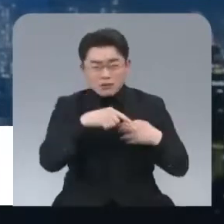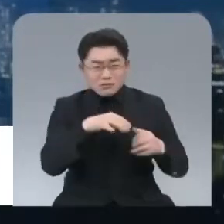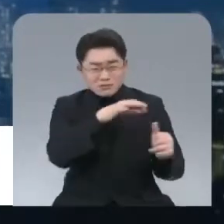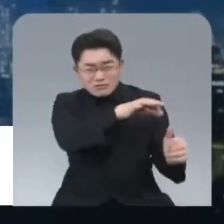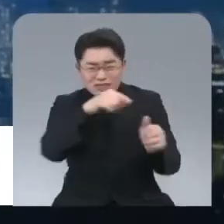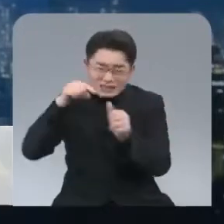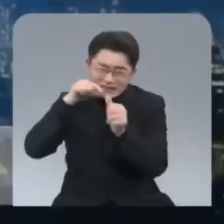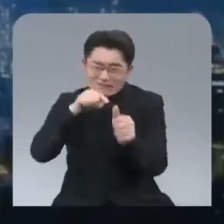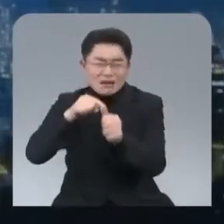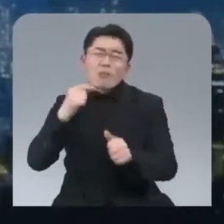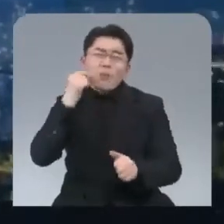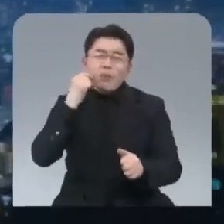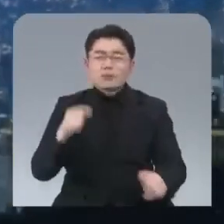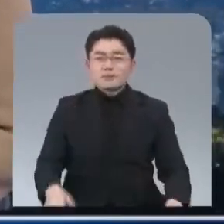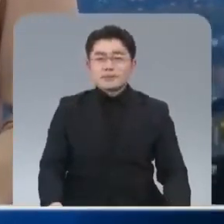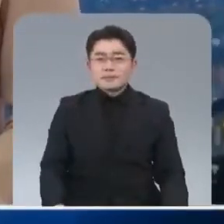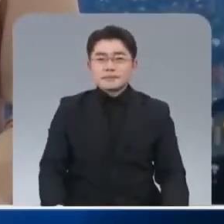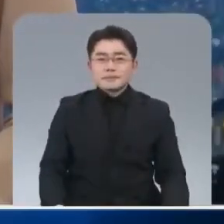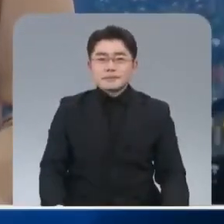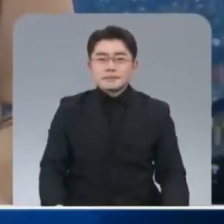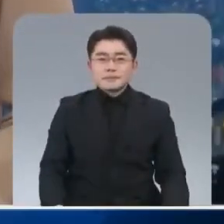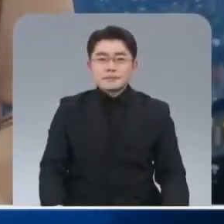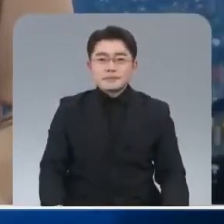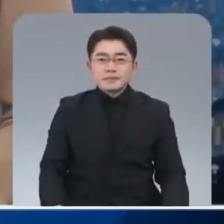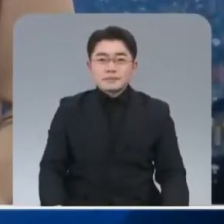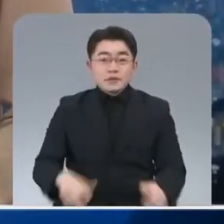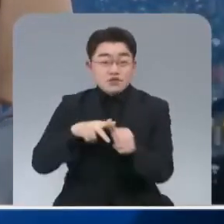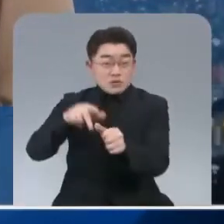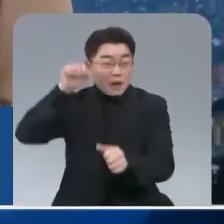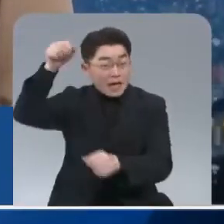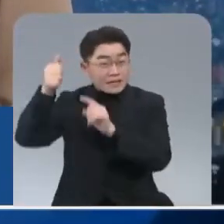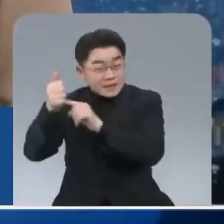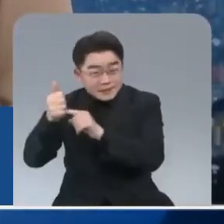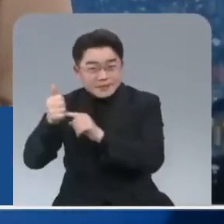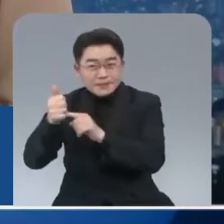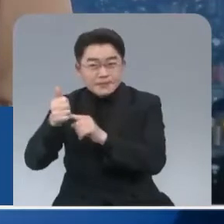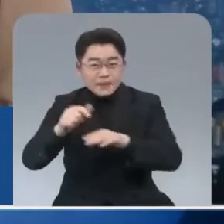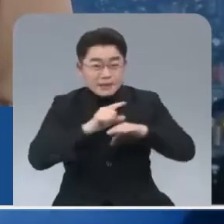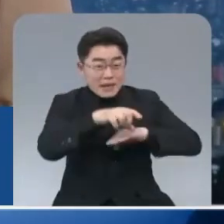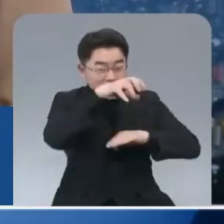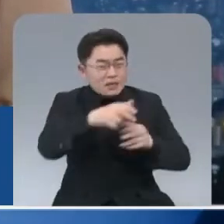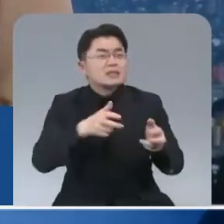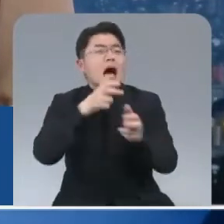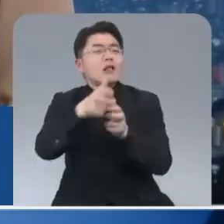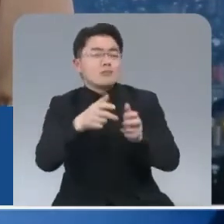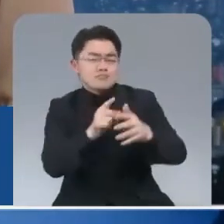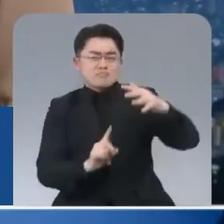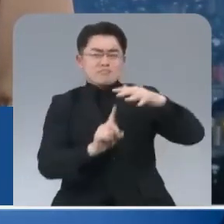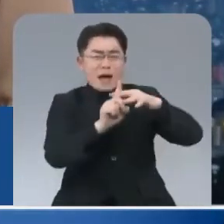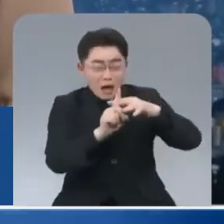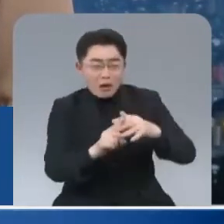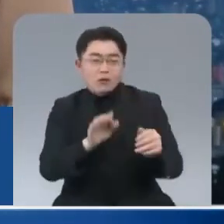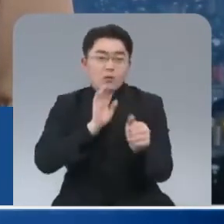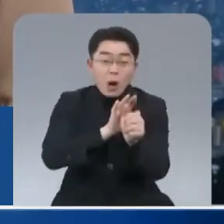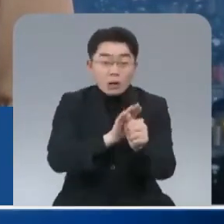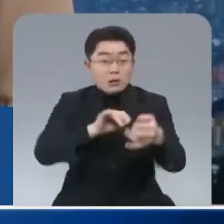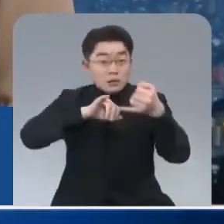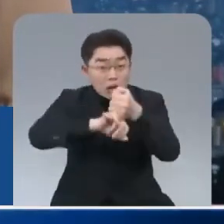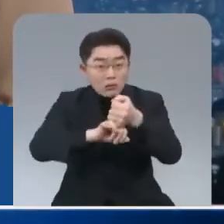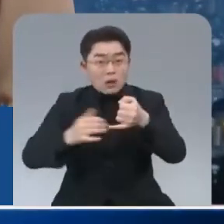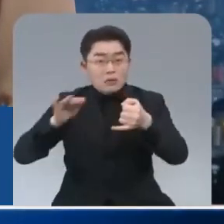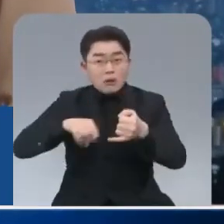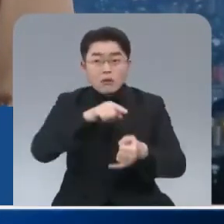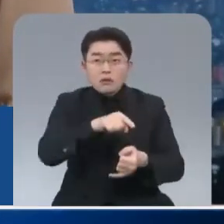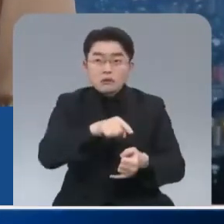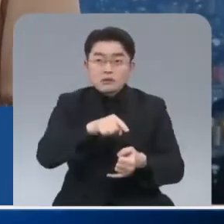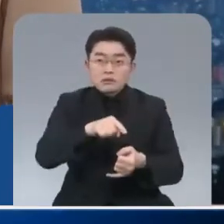거죠 그러니까 후보들의 지역의 특정 사람이 육성한다 지원하게 때 의지를 밝히지만 시력 나 령 썩을 보장하지는 못한다 는